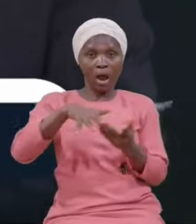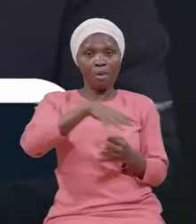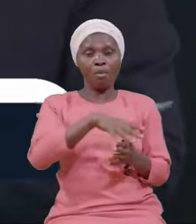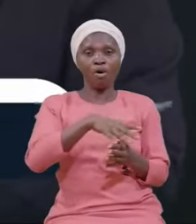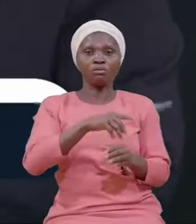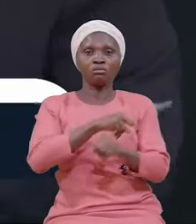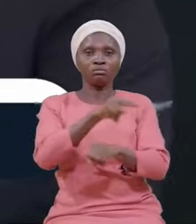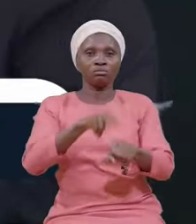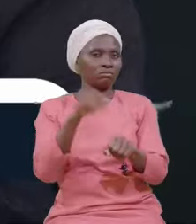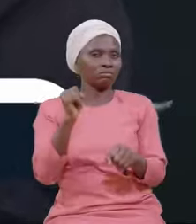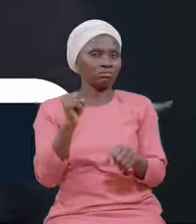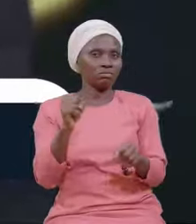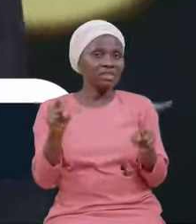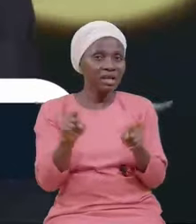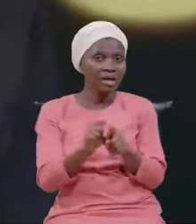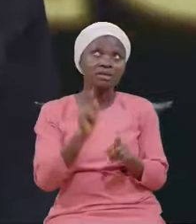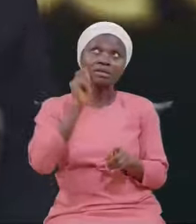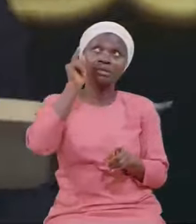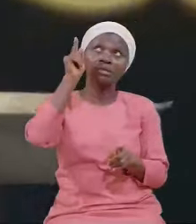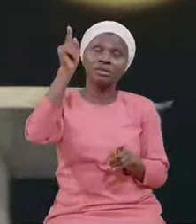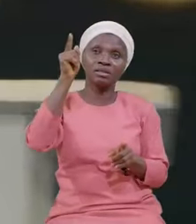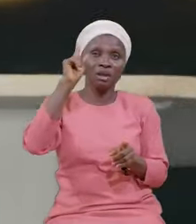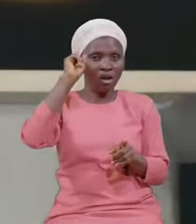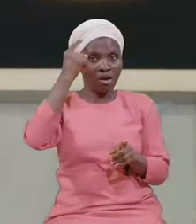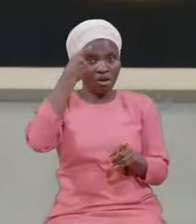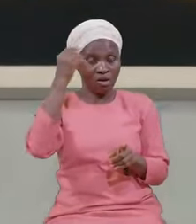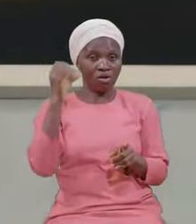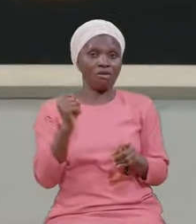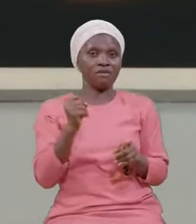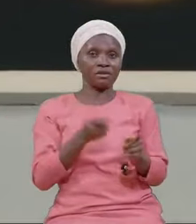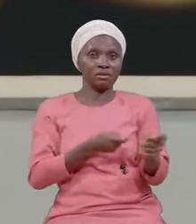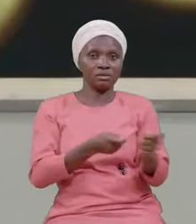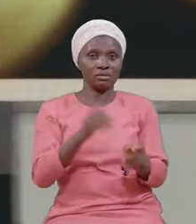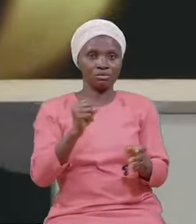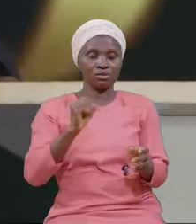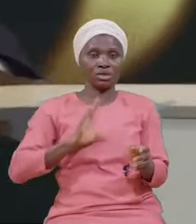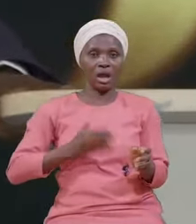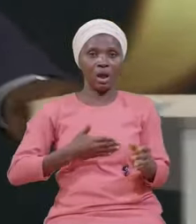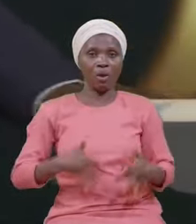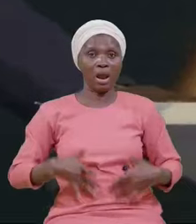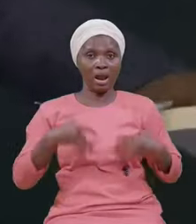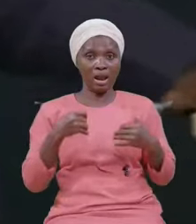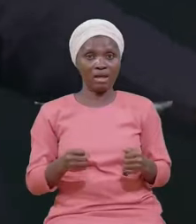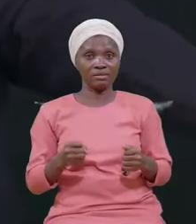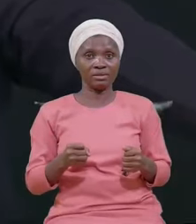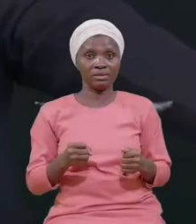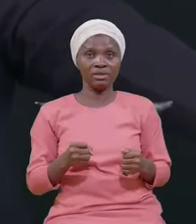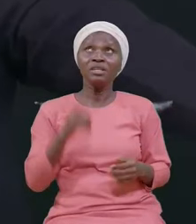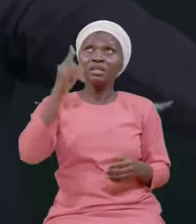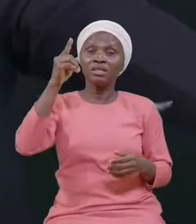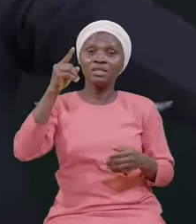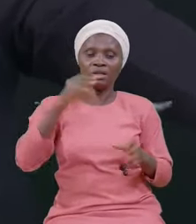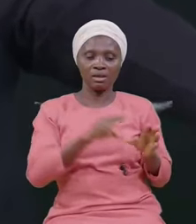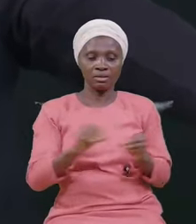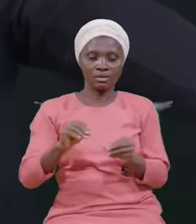des nations. Et comme il gouverne nos vies, comme il contrôle nos vies, il nous a